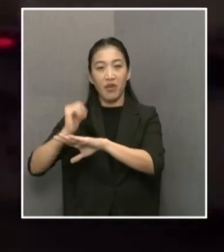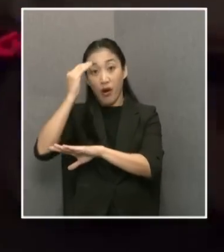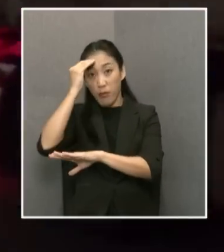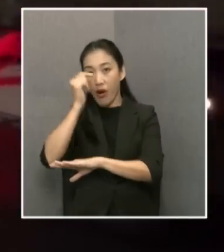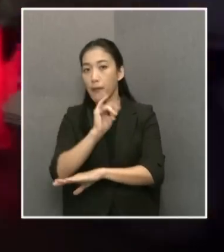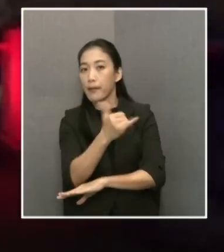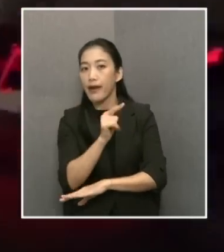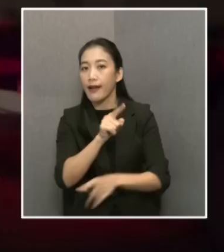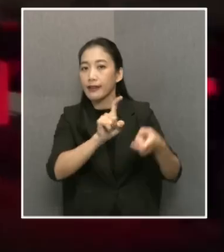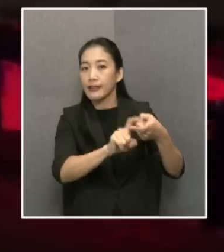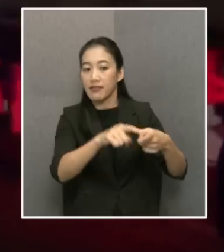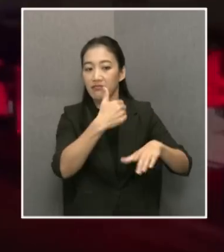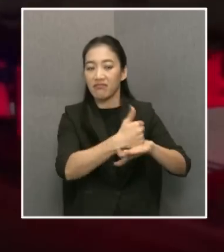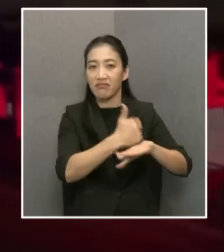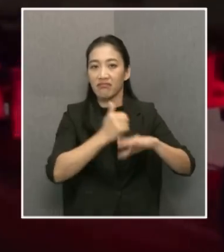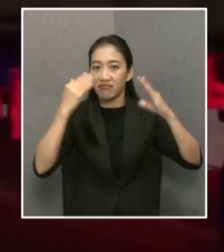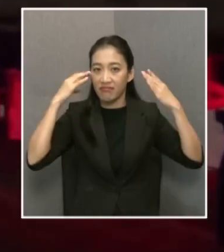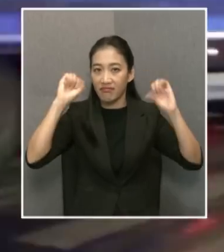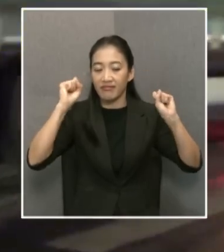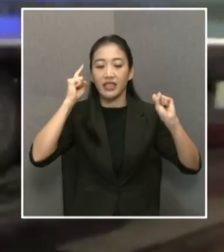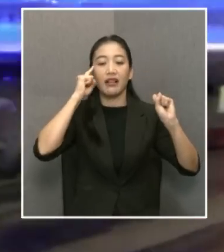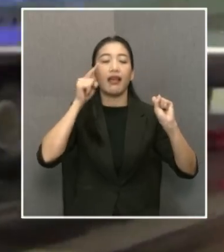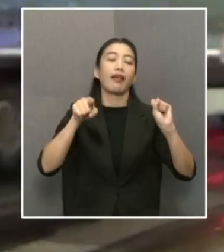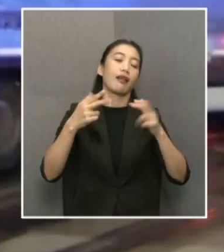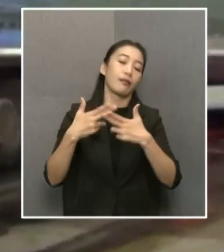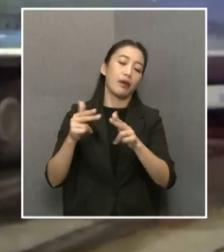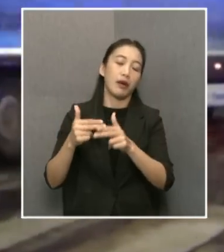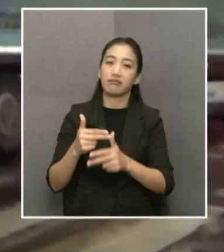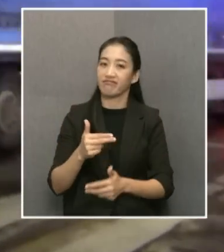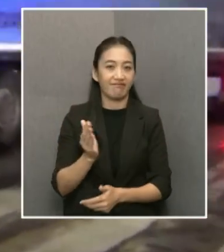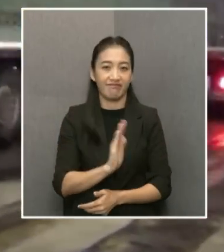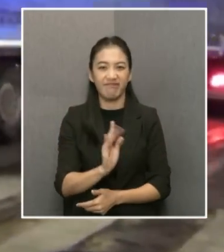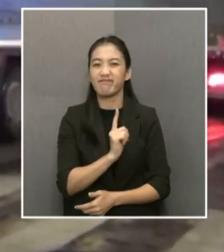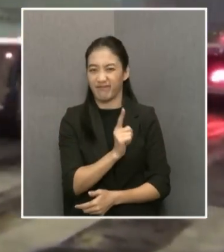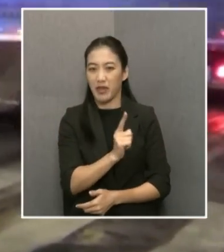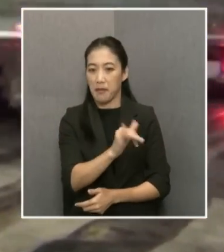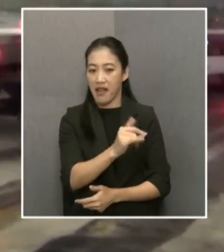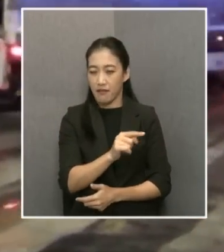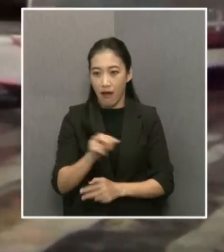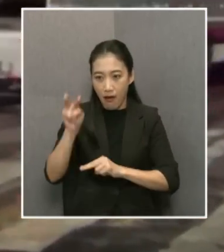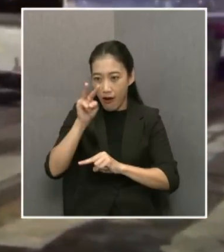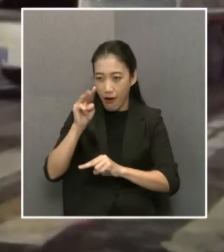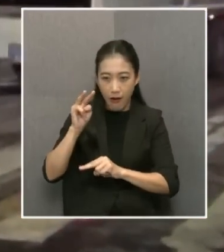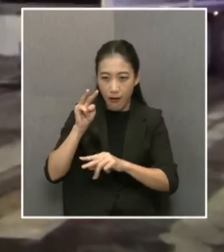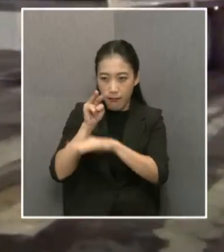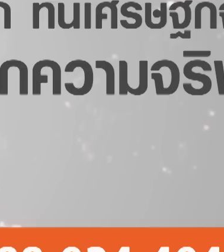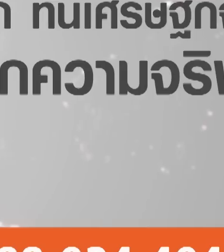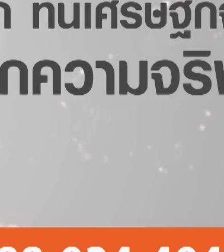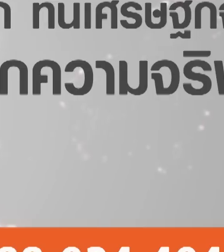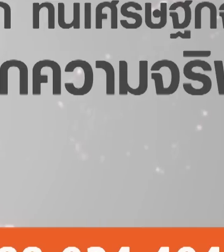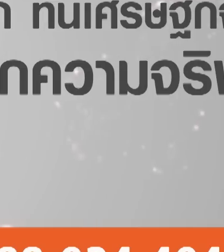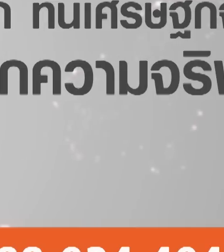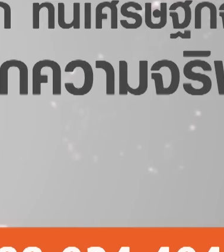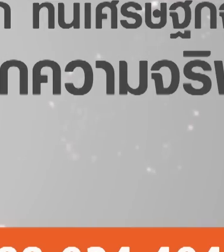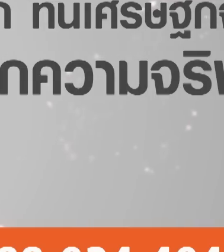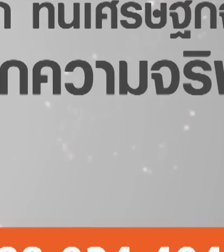สเซียเนี่ยไม่น่าจะให้อภัยแล้วก็จะเดินหน้าติดตามตัวไล่ล่าตัวผู้นำกลุ่มทหารรับจ้างแวกเนอร์นี้มาให้ได้ครับ